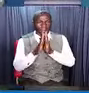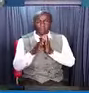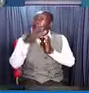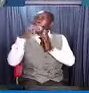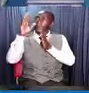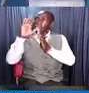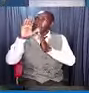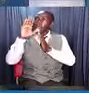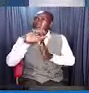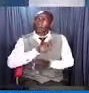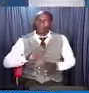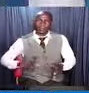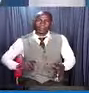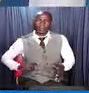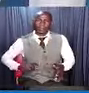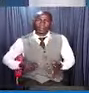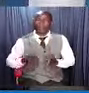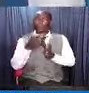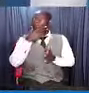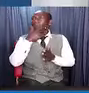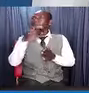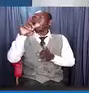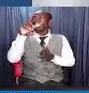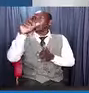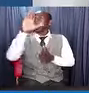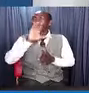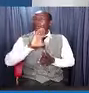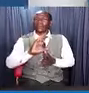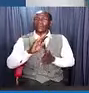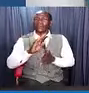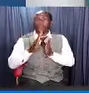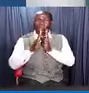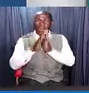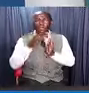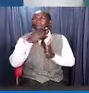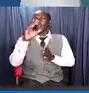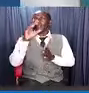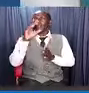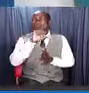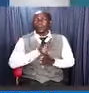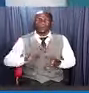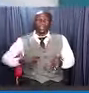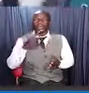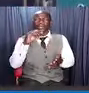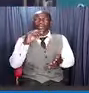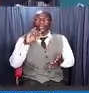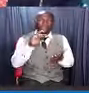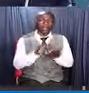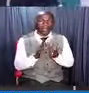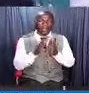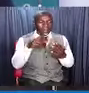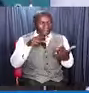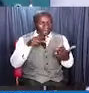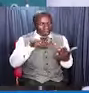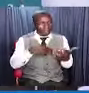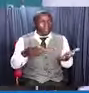pray to the Father Lord. Muombe baba Mungu. Pray to the Father Lord. Muombe baba Mungu. Pray to the Anasema, Father Lord. He says. Tusomee tena